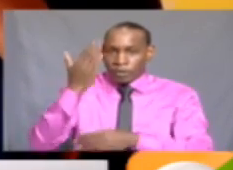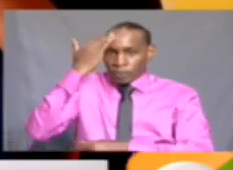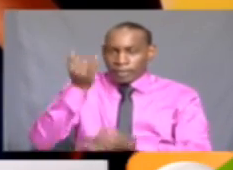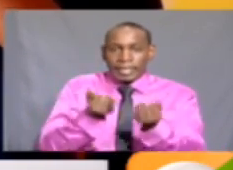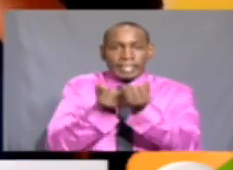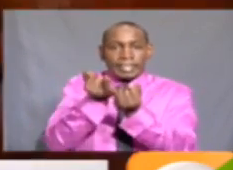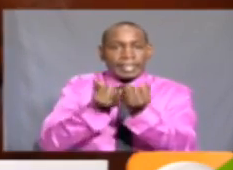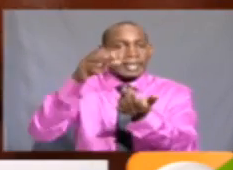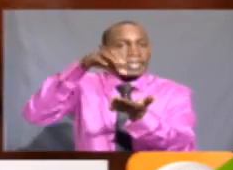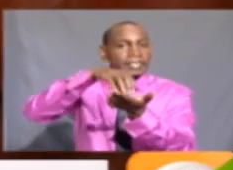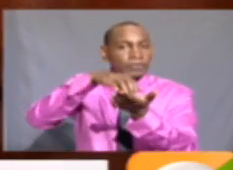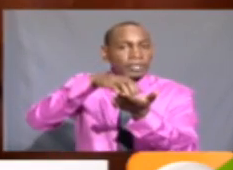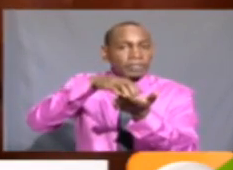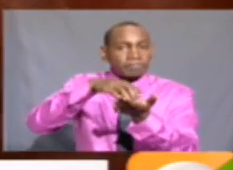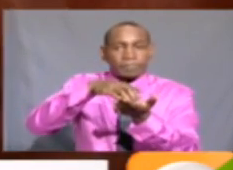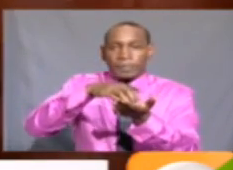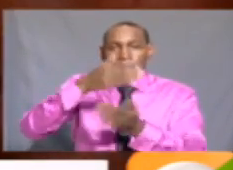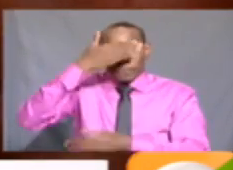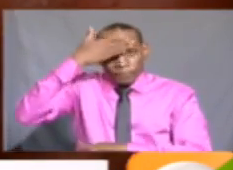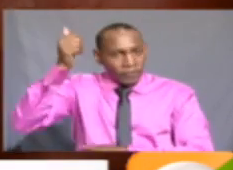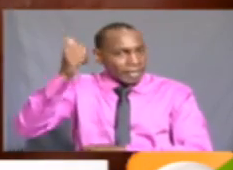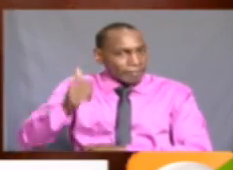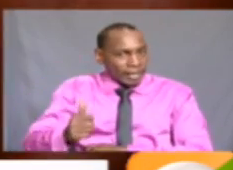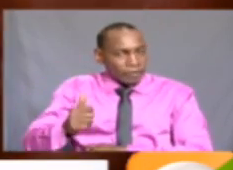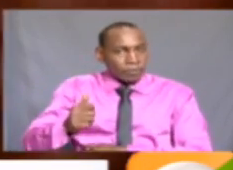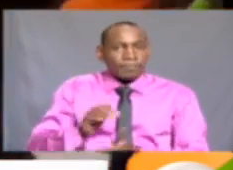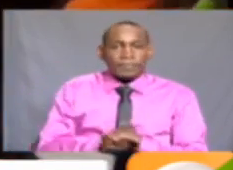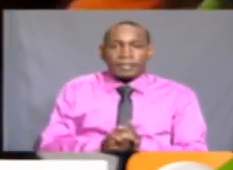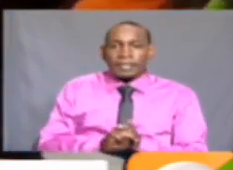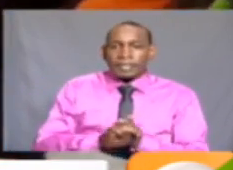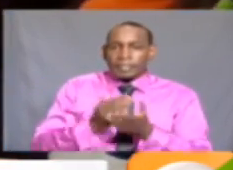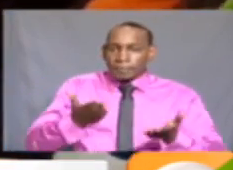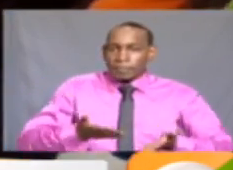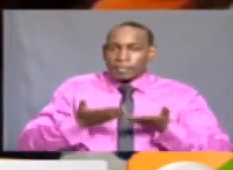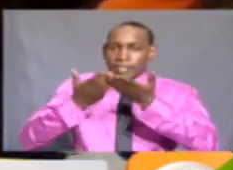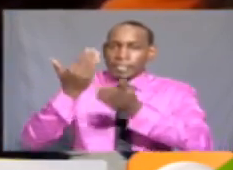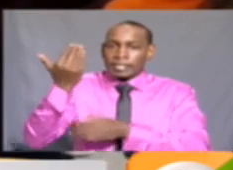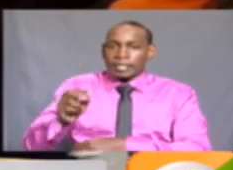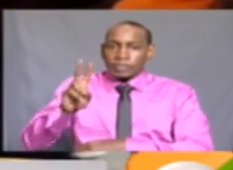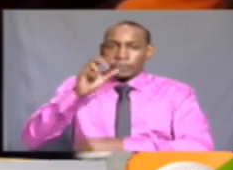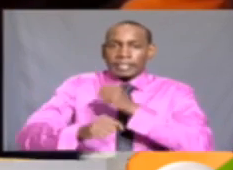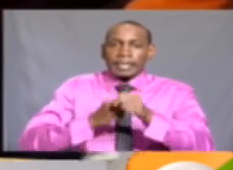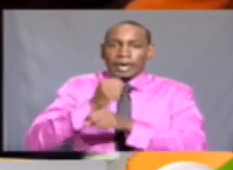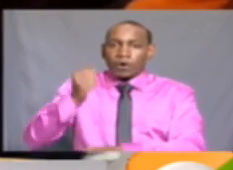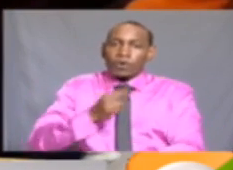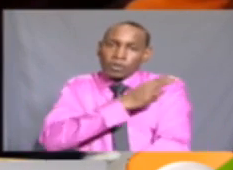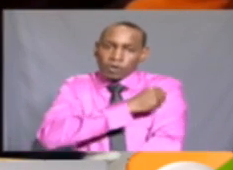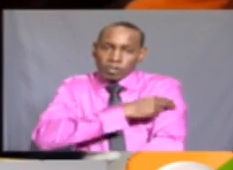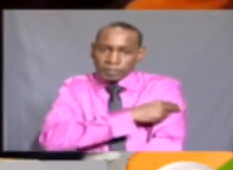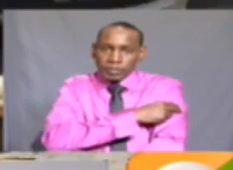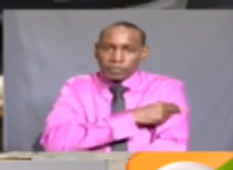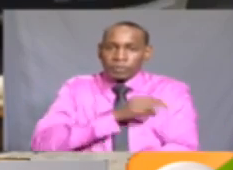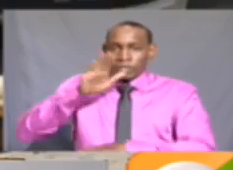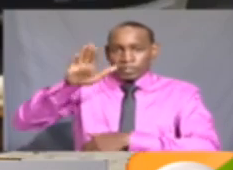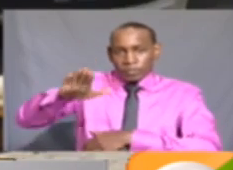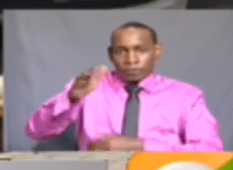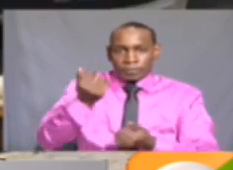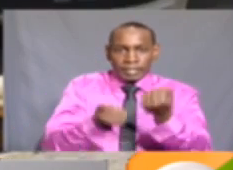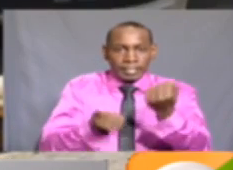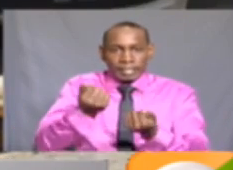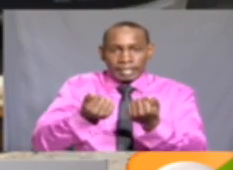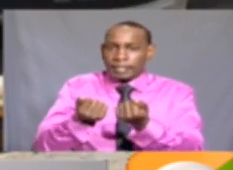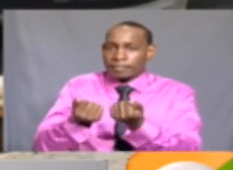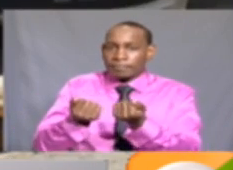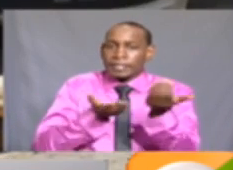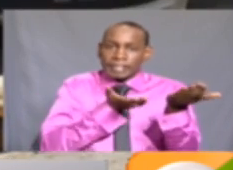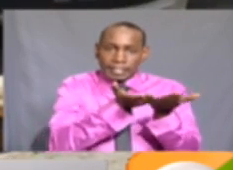ya Jumamosi bado hazijafutika. Rima alikuwa akimpeleka mwanawe wa miaka miwili hospitalini na alisimamisha gari tu